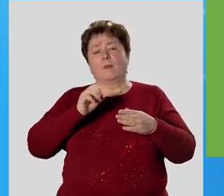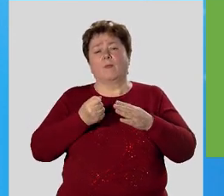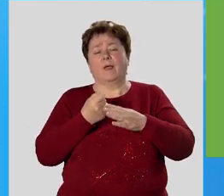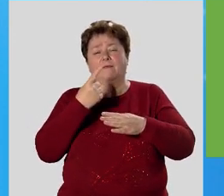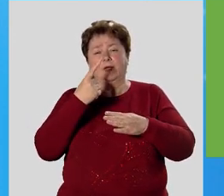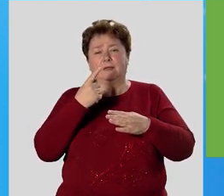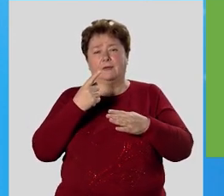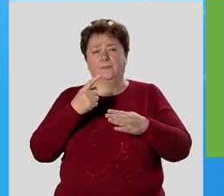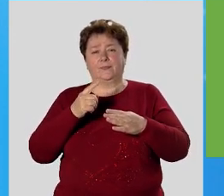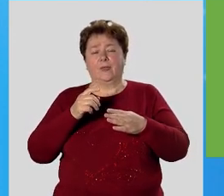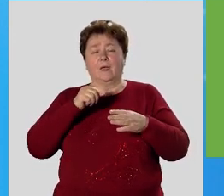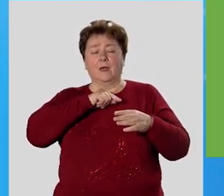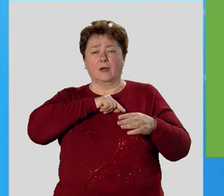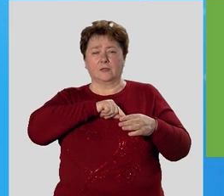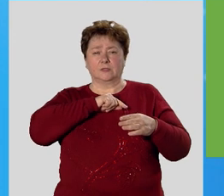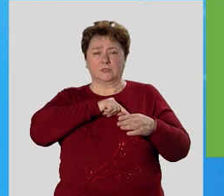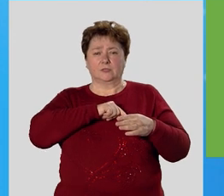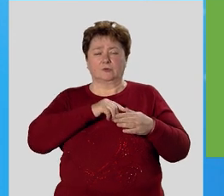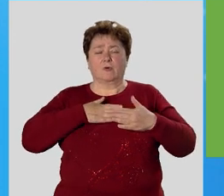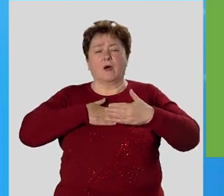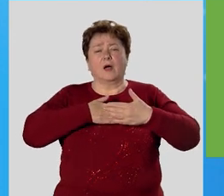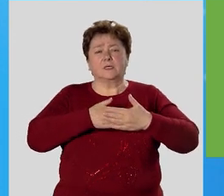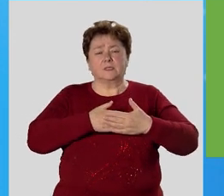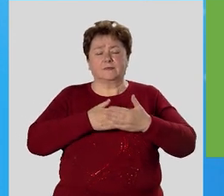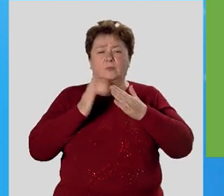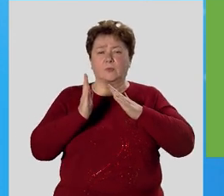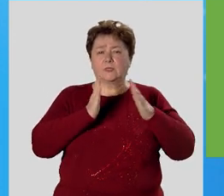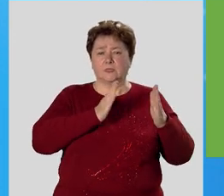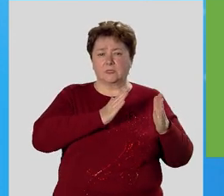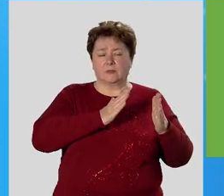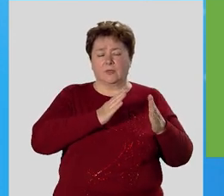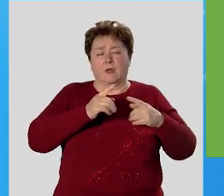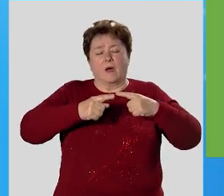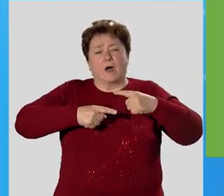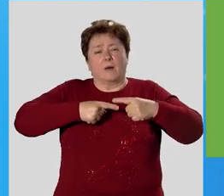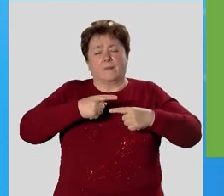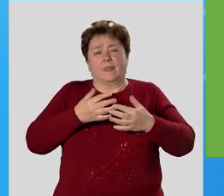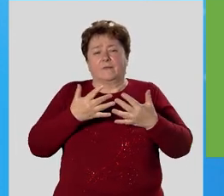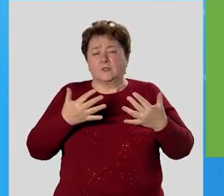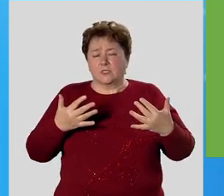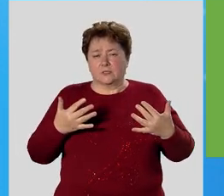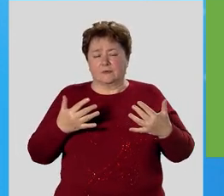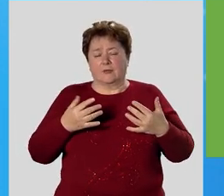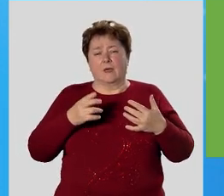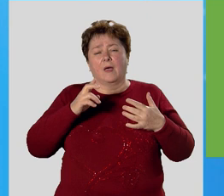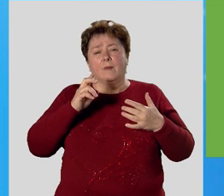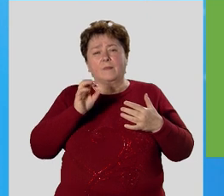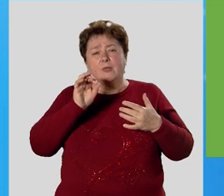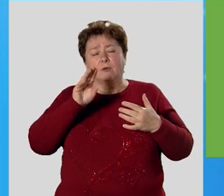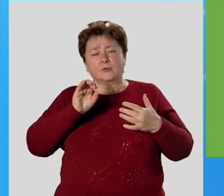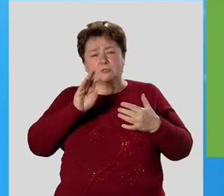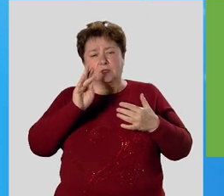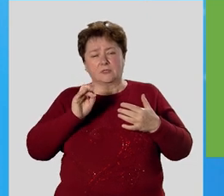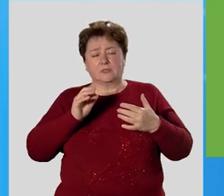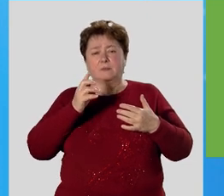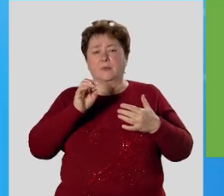«появление». Она характеризуется активными процессами обмена веществ, биосинтезом